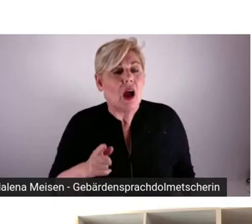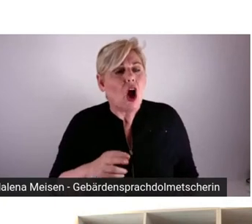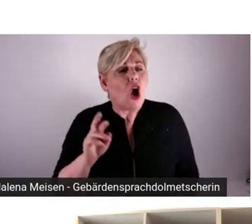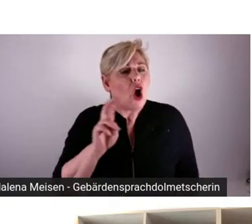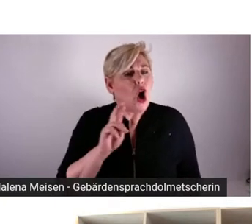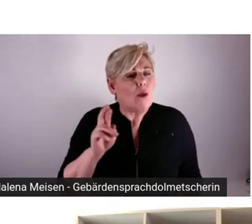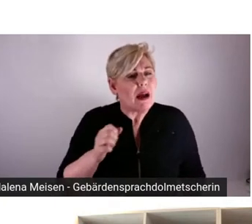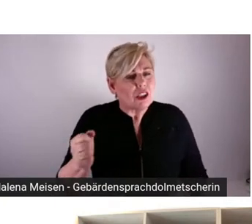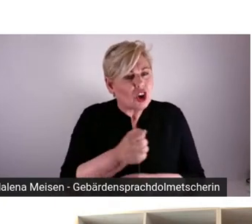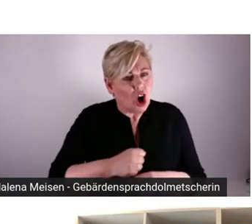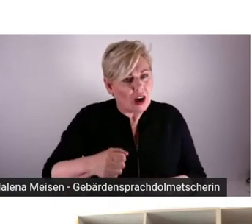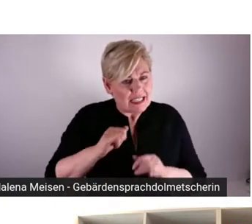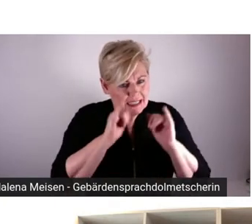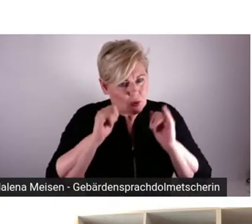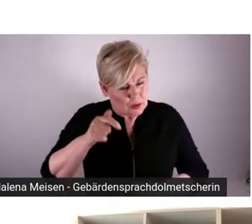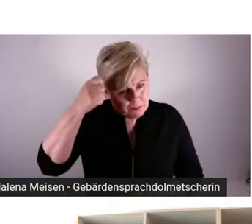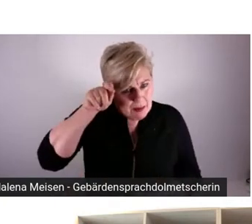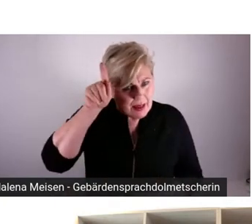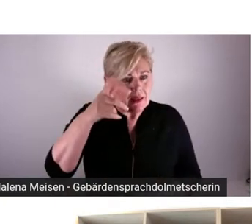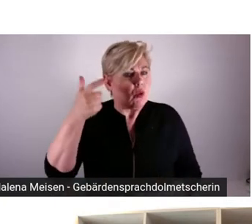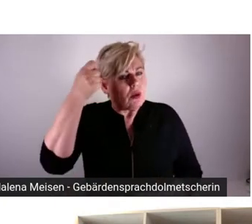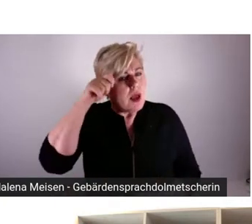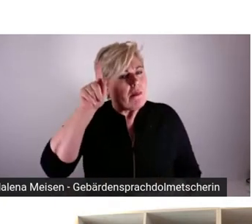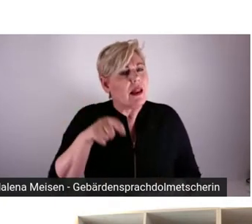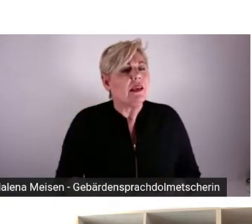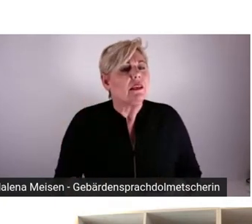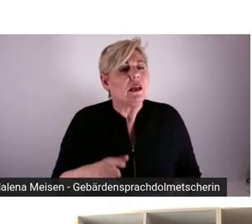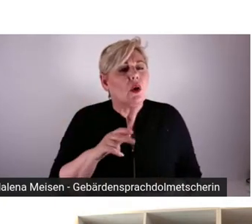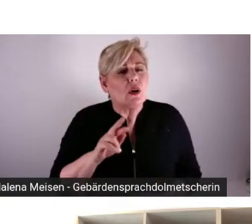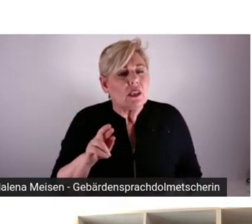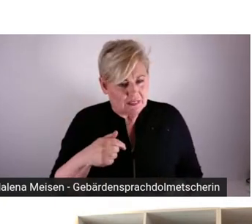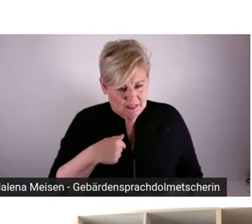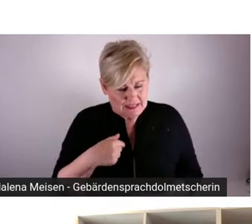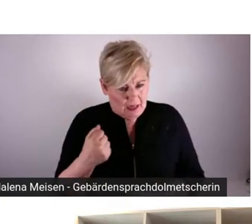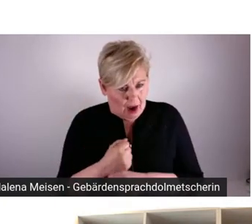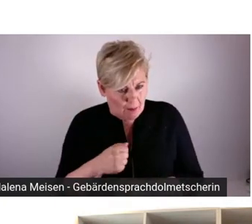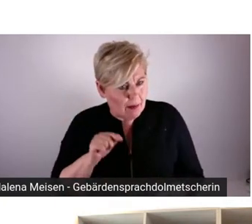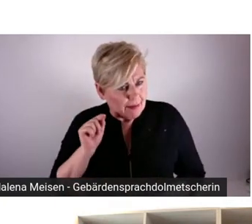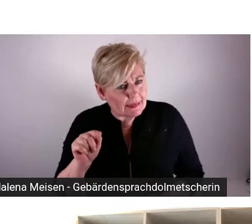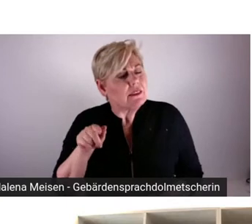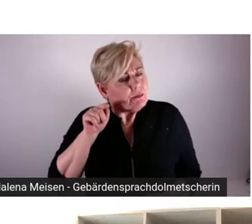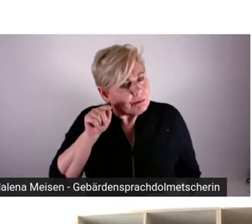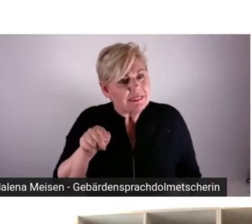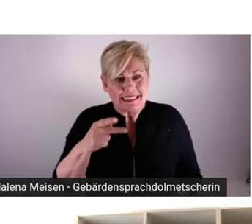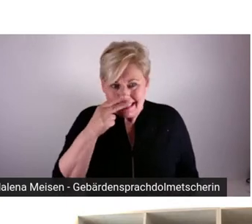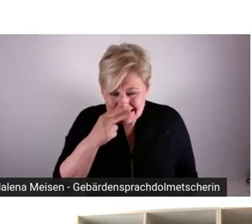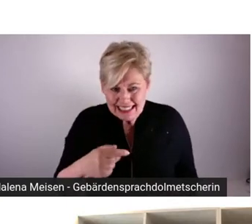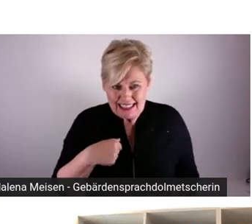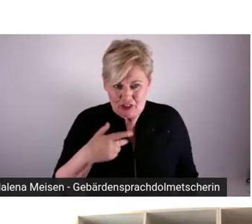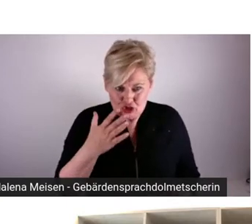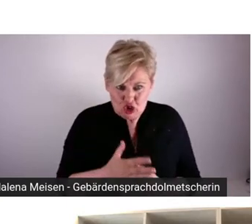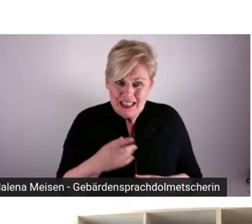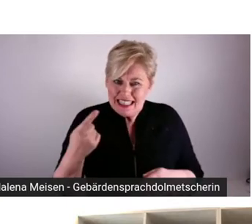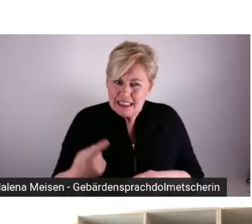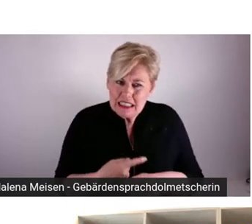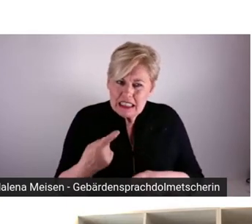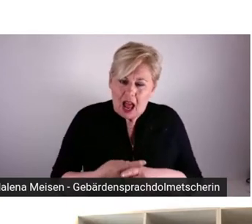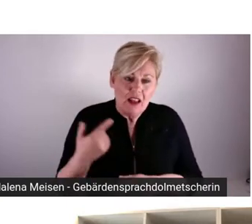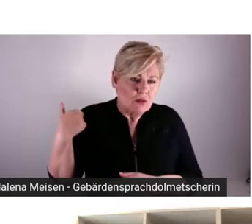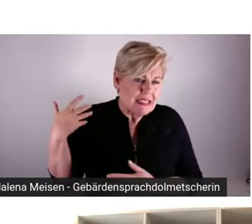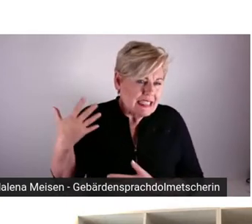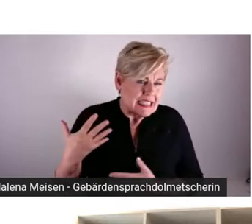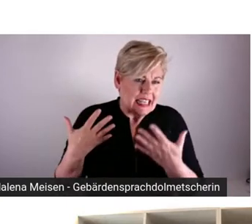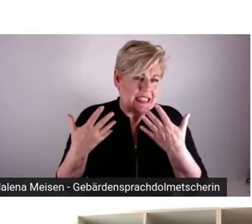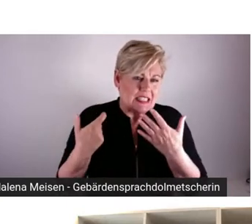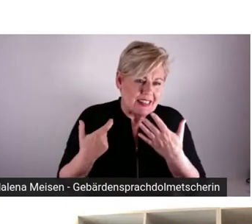in Berlin oder von der Berlin School of Public Health, wo ich arbeite, die sehen, dass sich diese Zahlen seit Jahrzehnten nicht